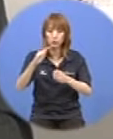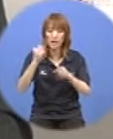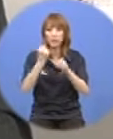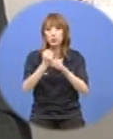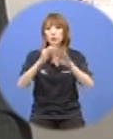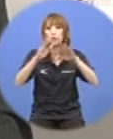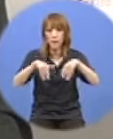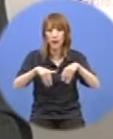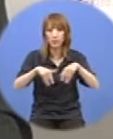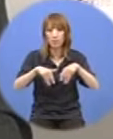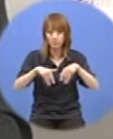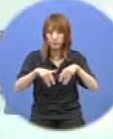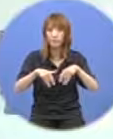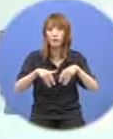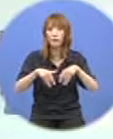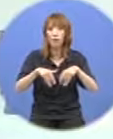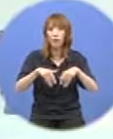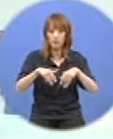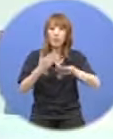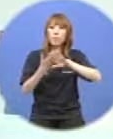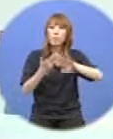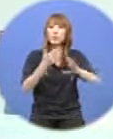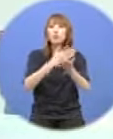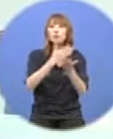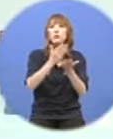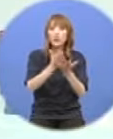ああそうですか、 だからもう違う分野の